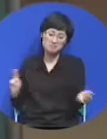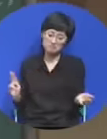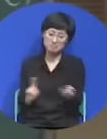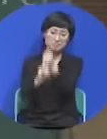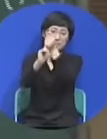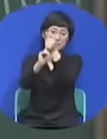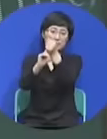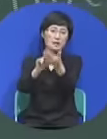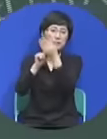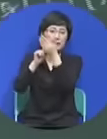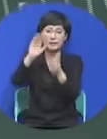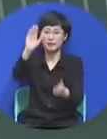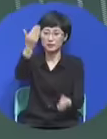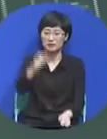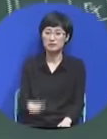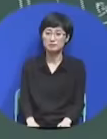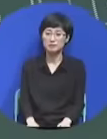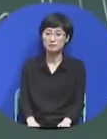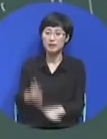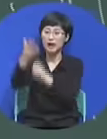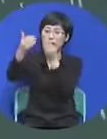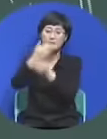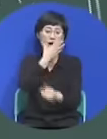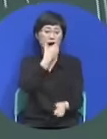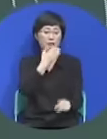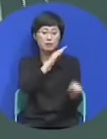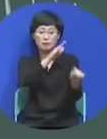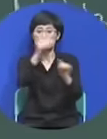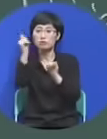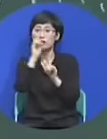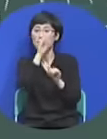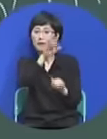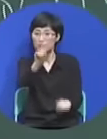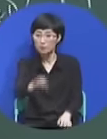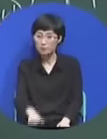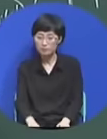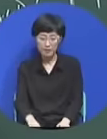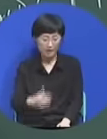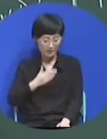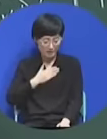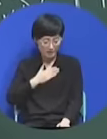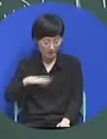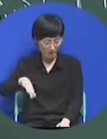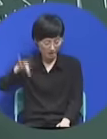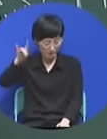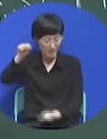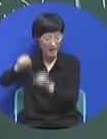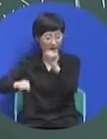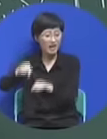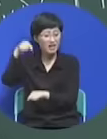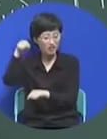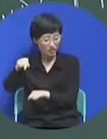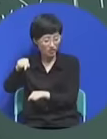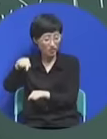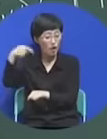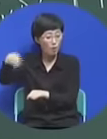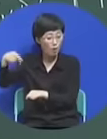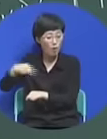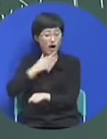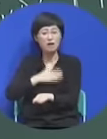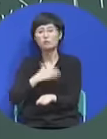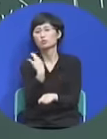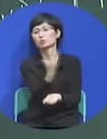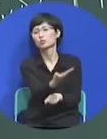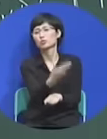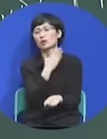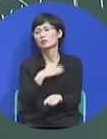神的话语是只要领会就会兴起神的工作。 하나님이 아브라함에게 말씀하셨습니다.神对亚伯拉罕说， 내가 먼저 행할 일을 네게 알리지